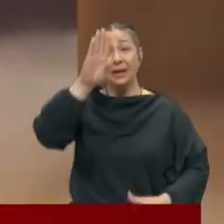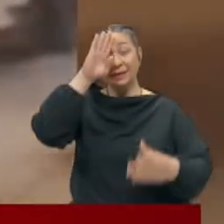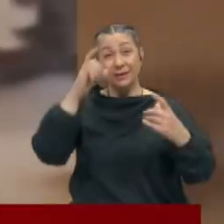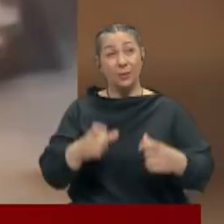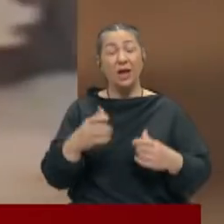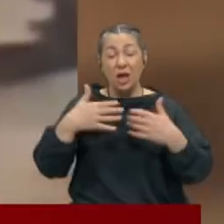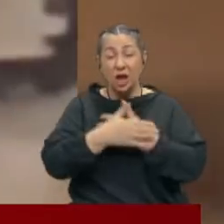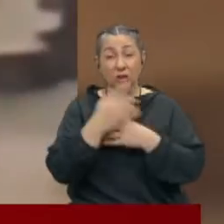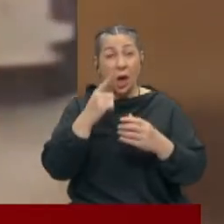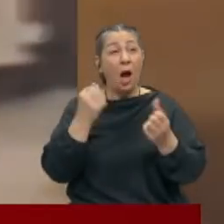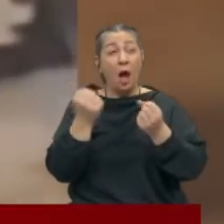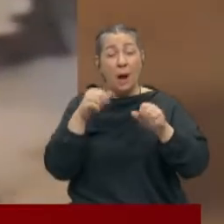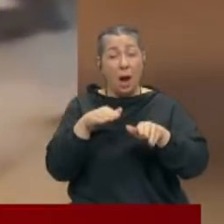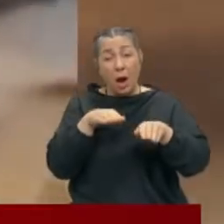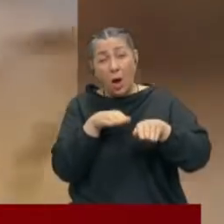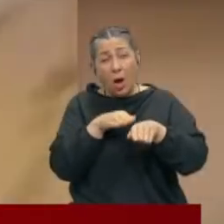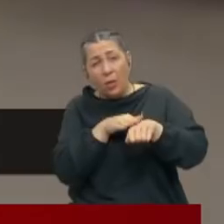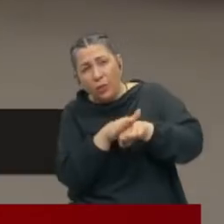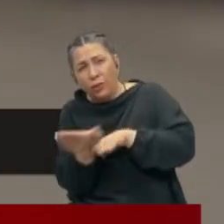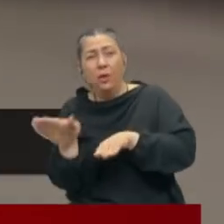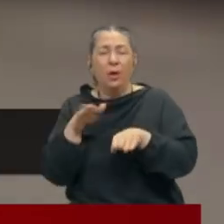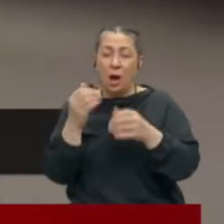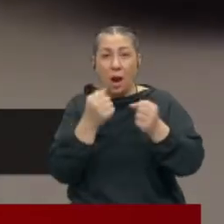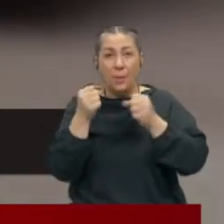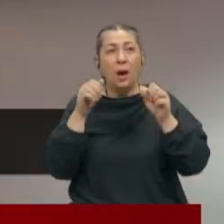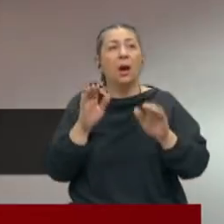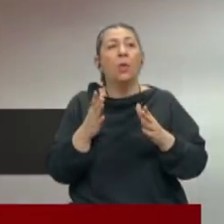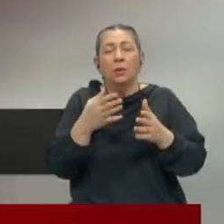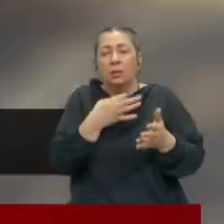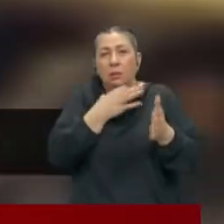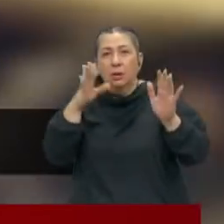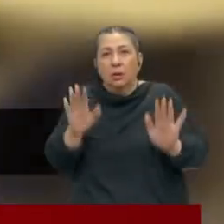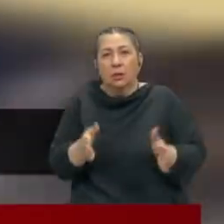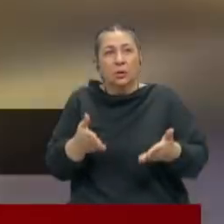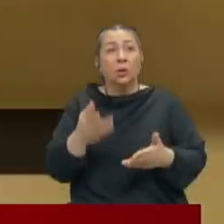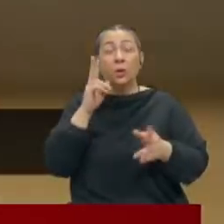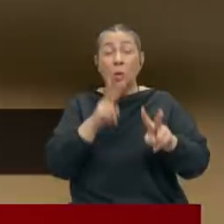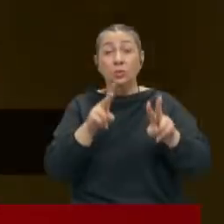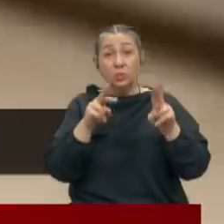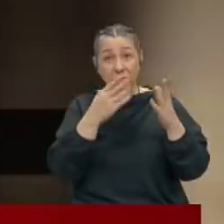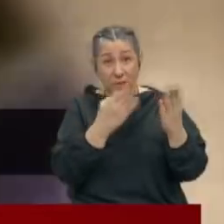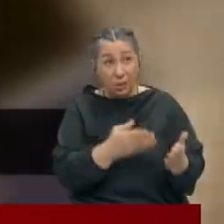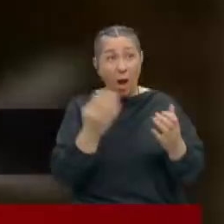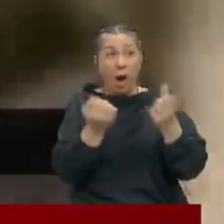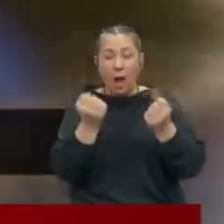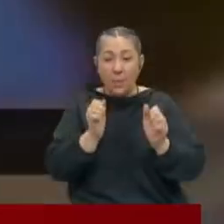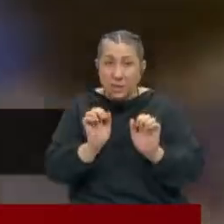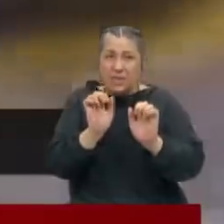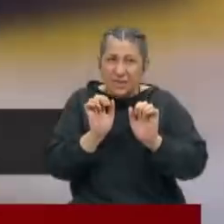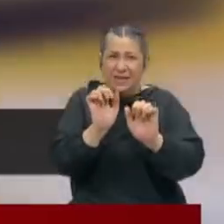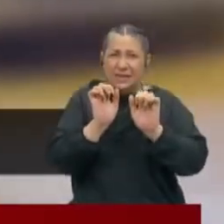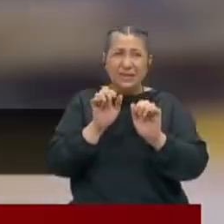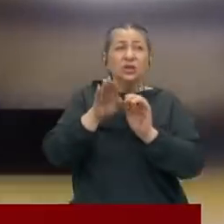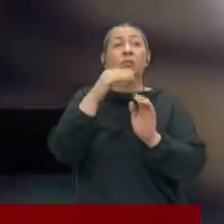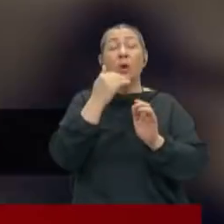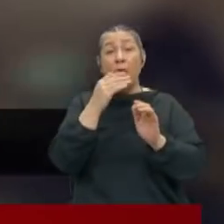İstanbul'da gece boyunca araçlar zor anlar yaşadı. Arabalar kalmıyor, mahsur kaldık. Gördüğünüz üzere arabalar çıkamıyor.